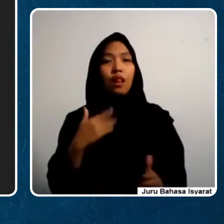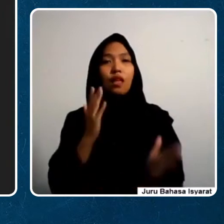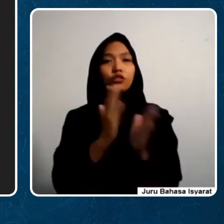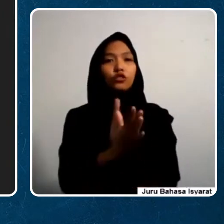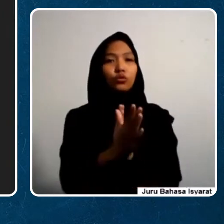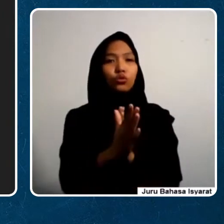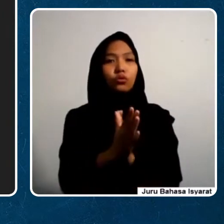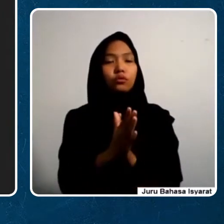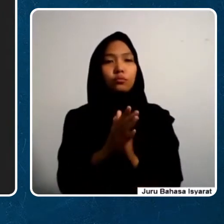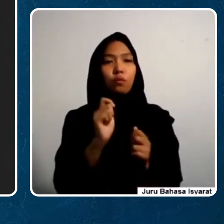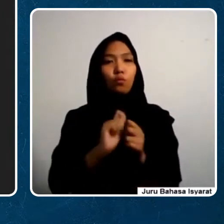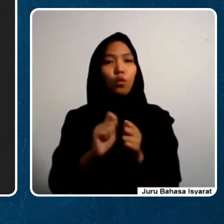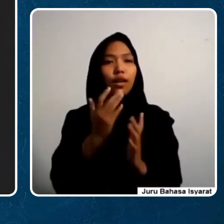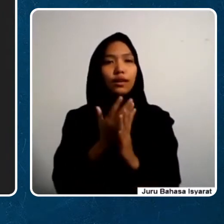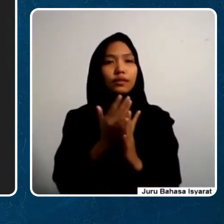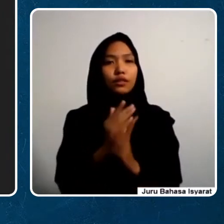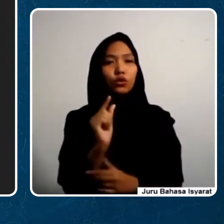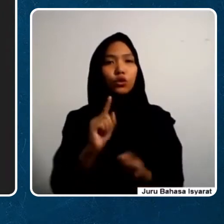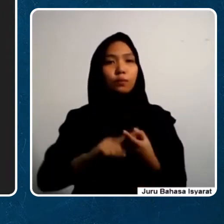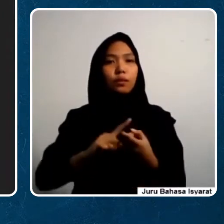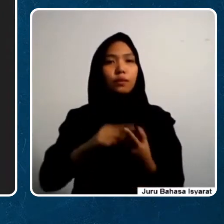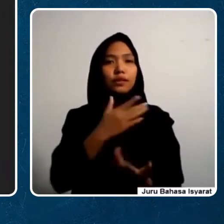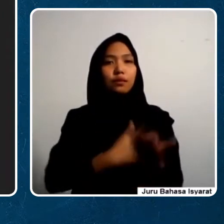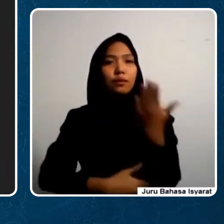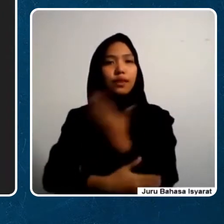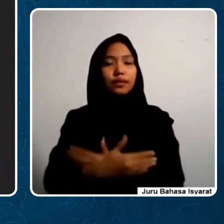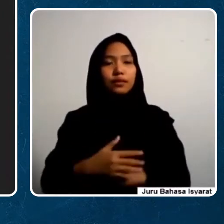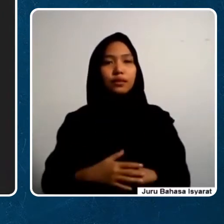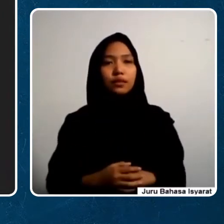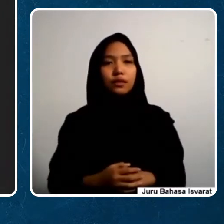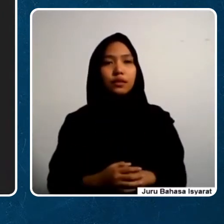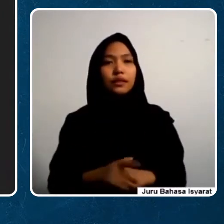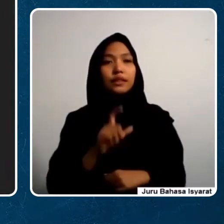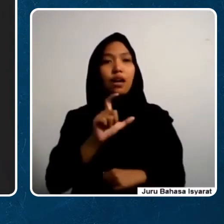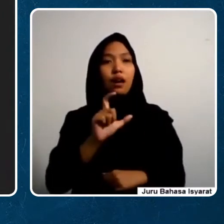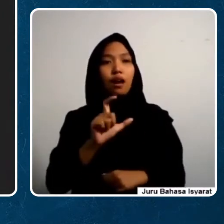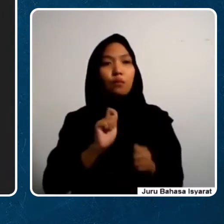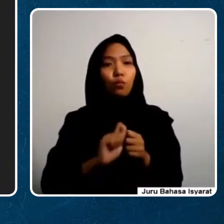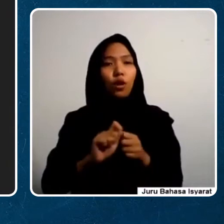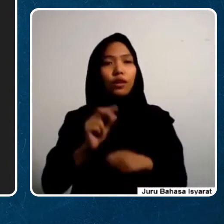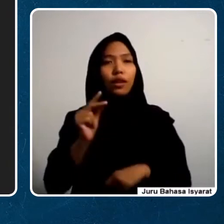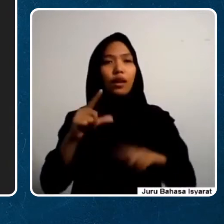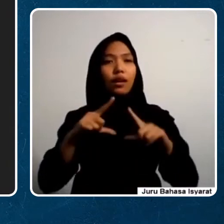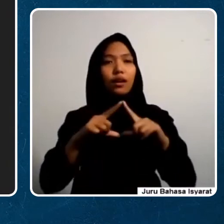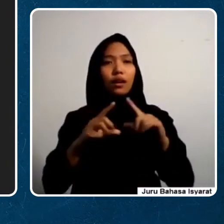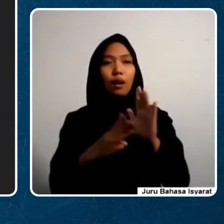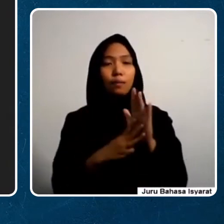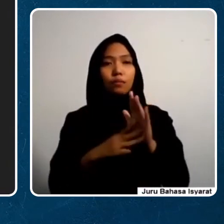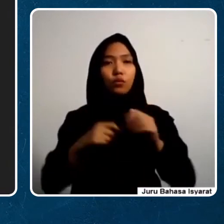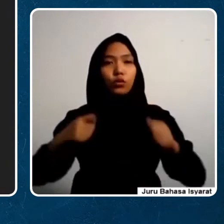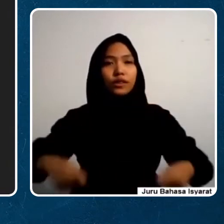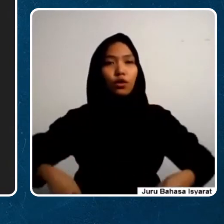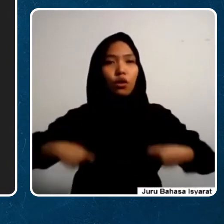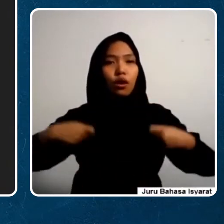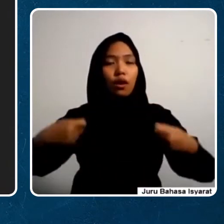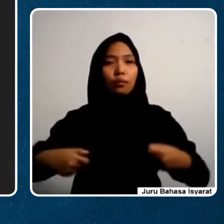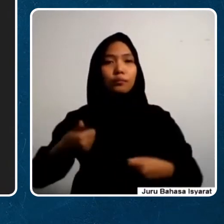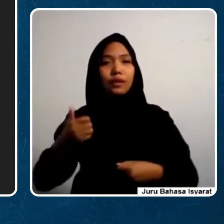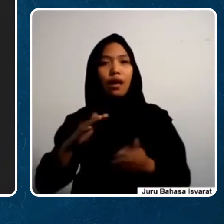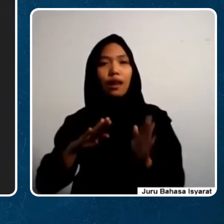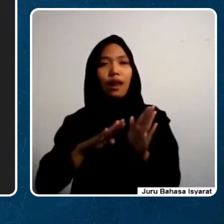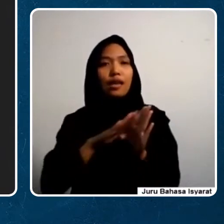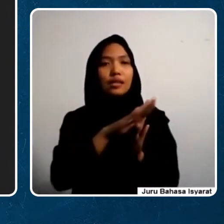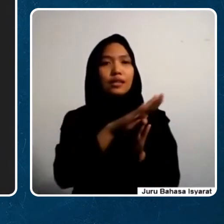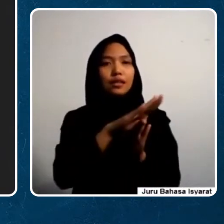pengelolanya itu langsung memberikan respon yang positif. 3 hari setelah saya menyampaikan itu, dia langsung